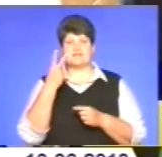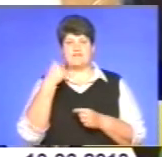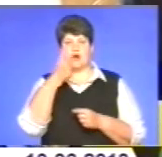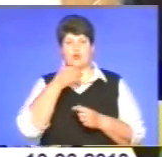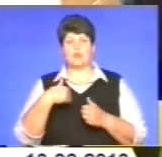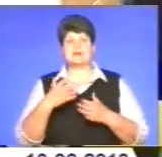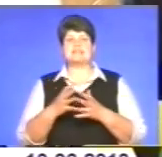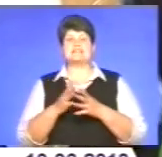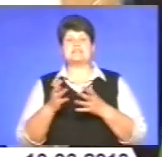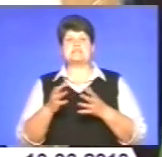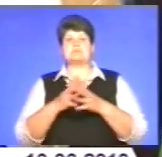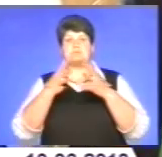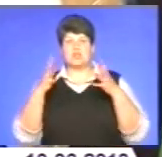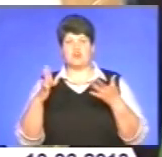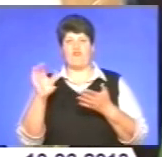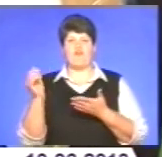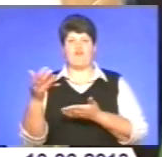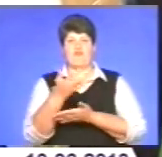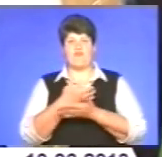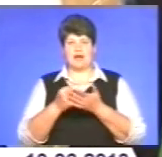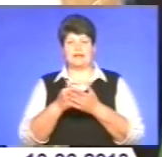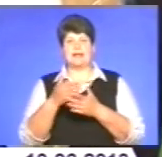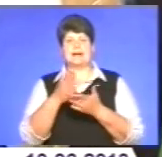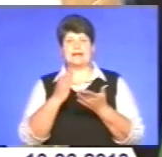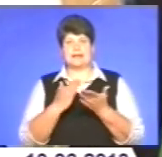збільшили вал хліба із